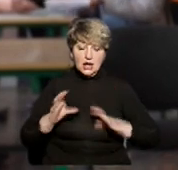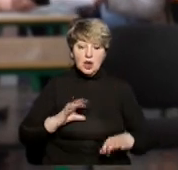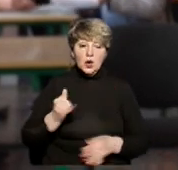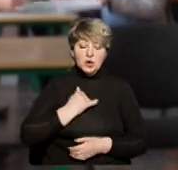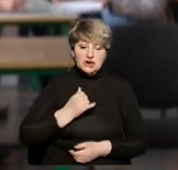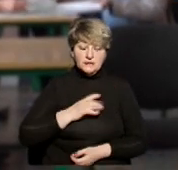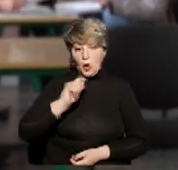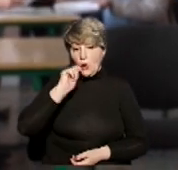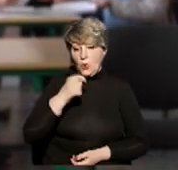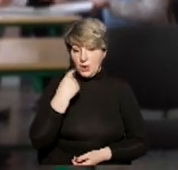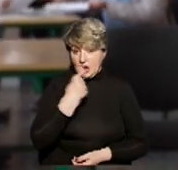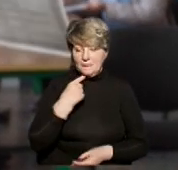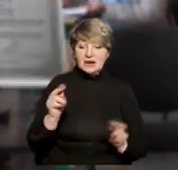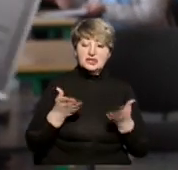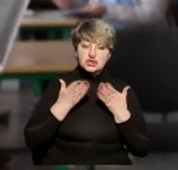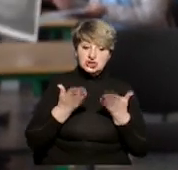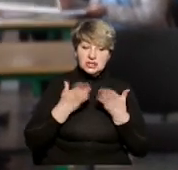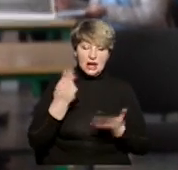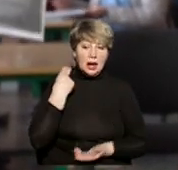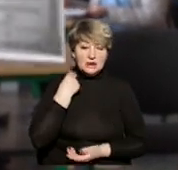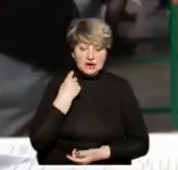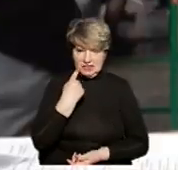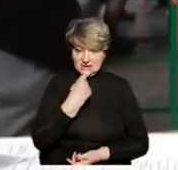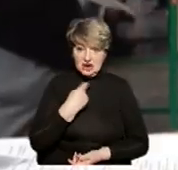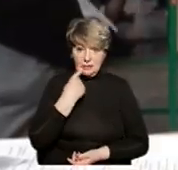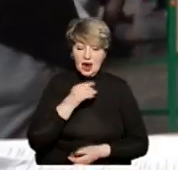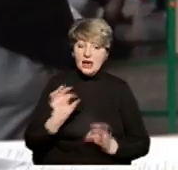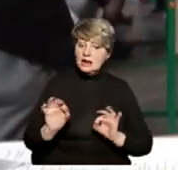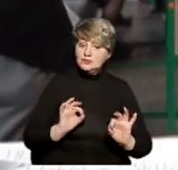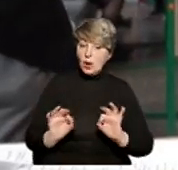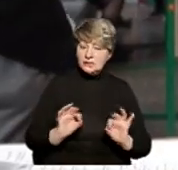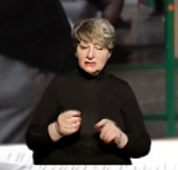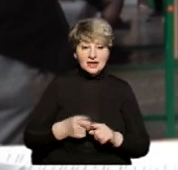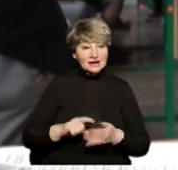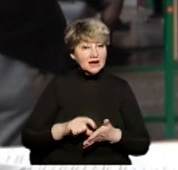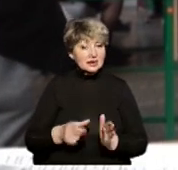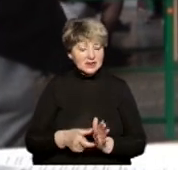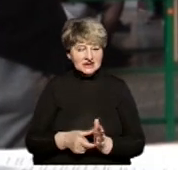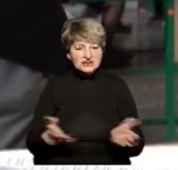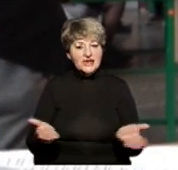була українська мова, було читання і була англійська мова. Паняночки – це клас, який більш